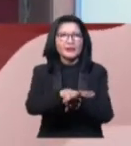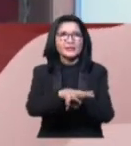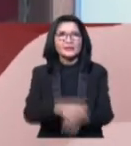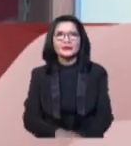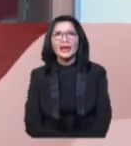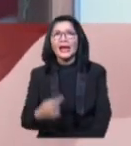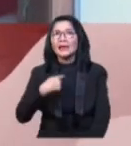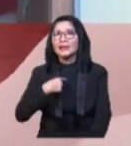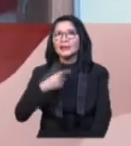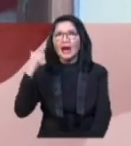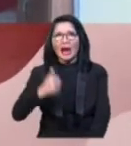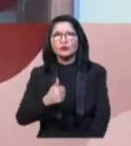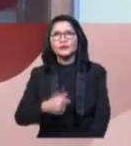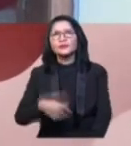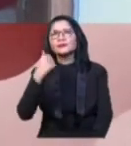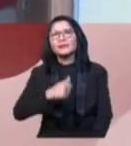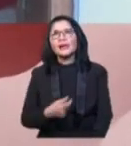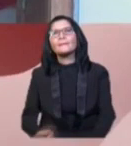dituntut untuk bisa beradaptasi.